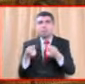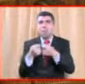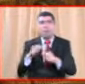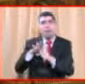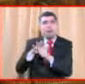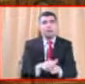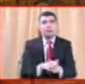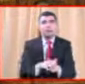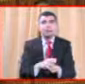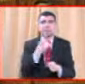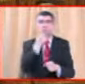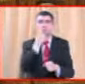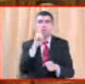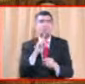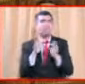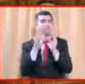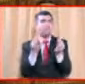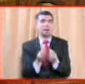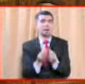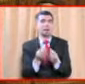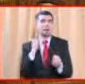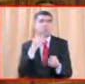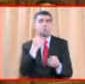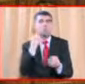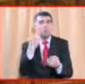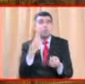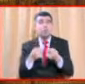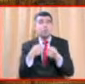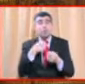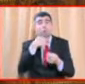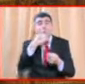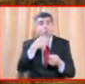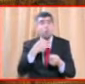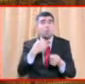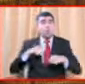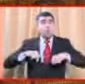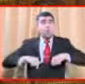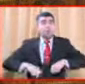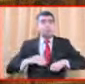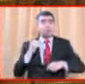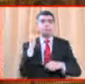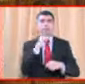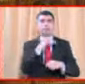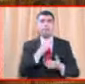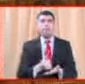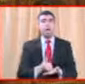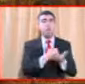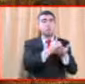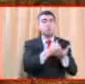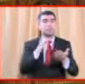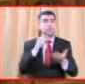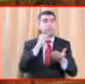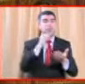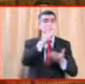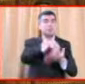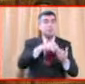تطال نفسياتهم ومعنوياتهم. أملا فيكم السيد الوزير في إيجاد حلول عاجلة وواقع